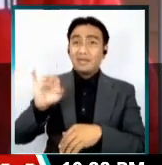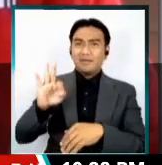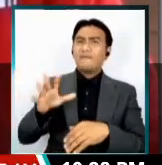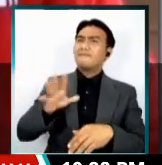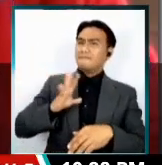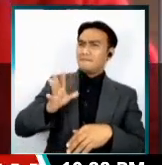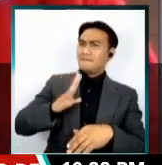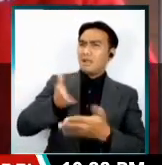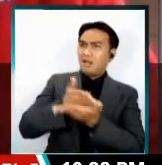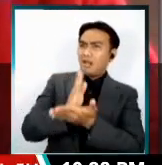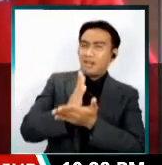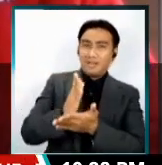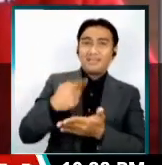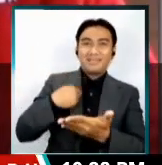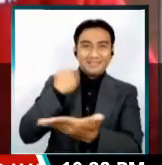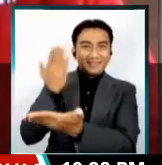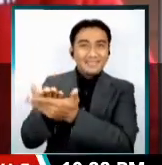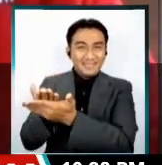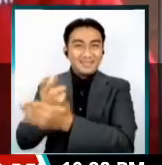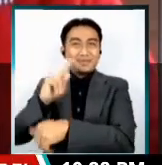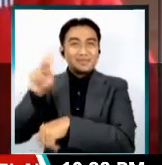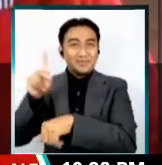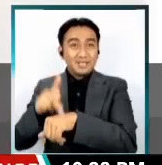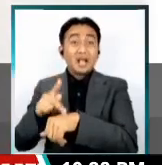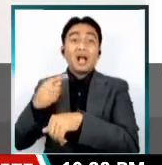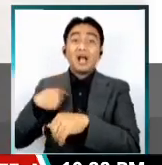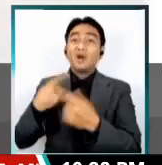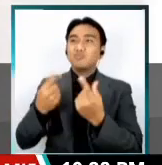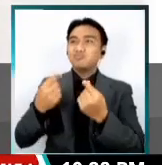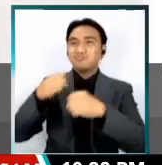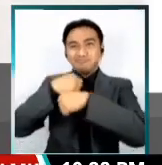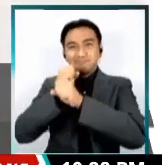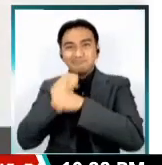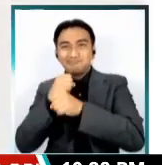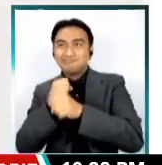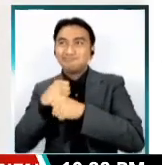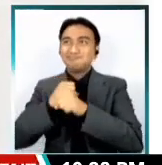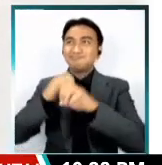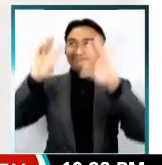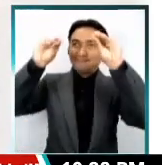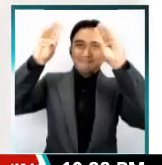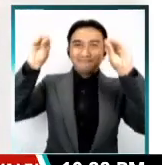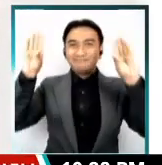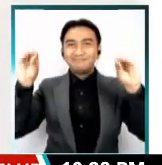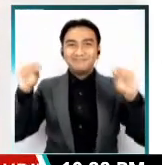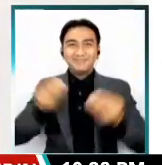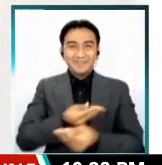we will go home and then we will make a parole for you. Mariz Umali, GMA News.